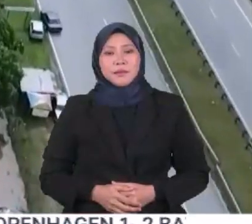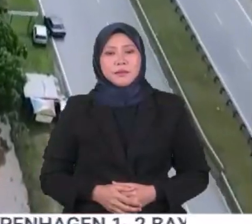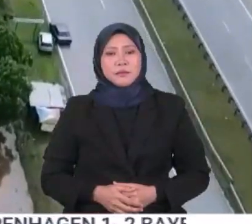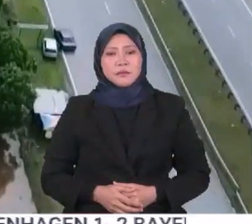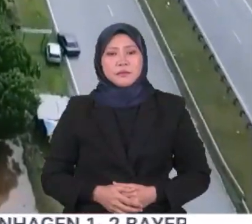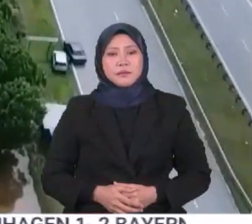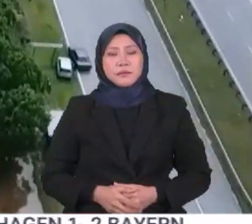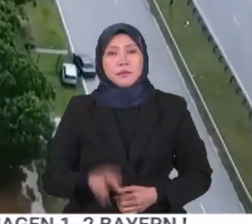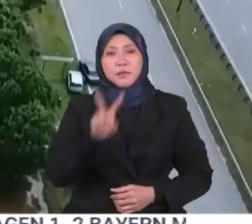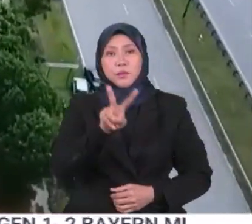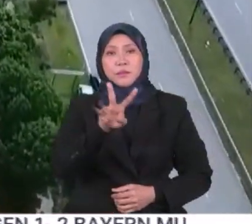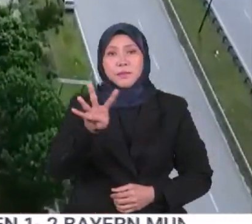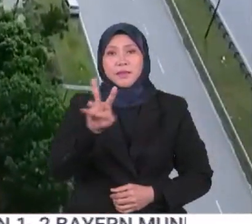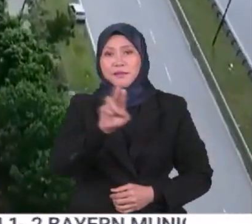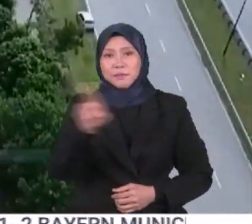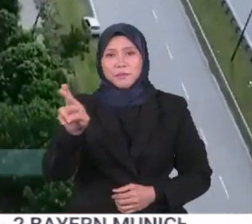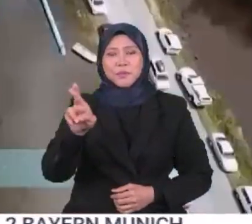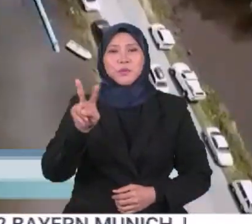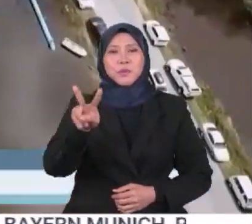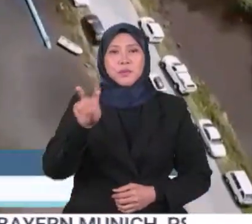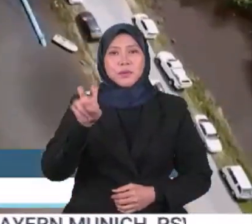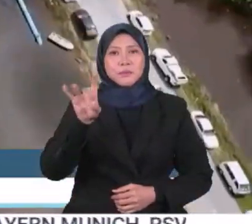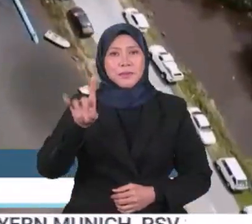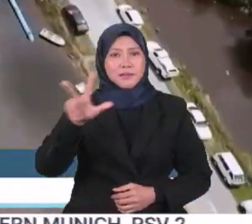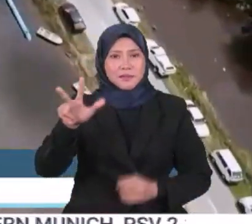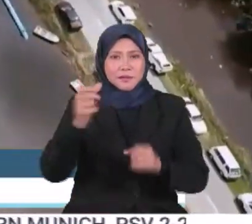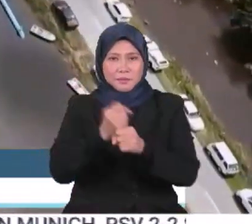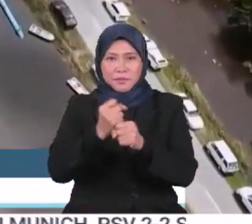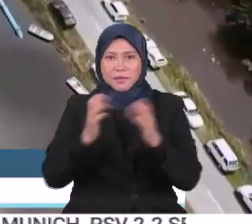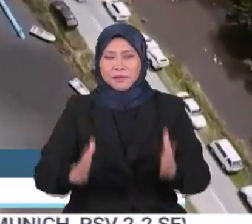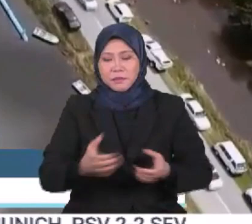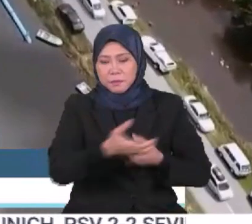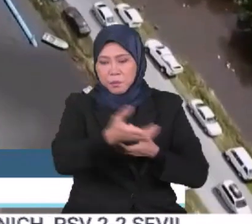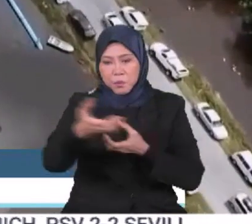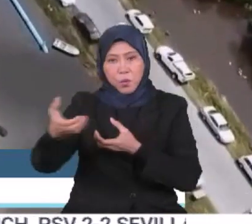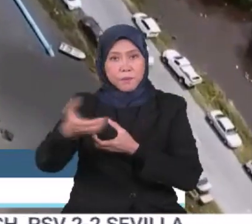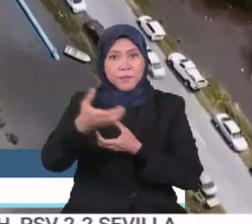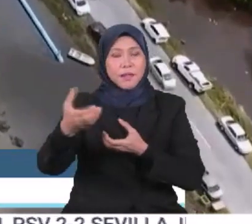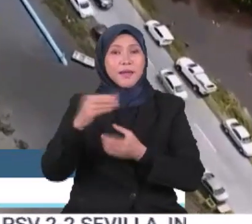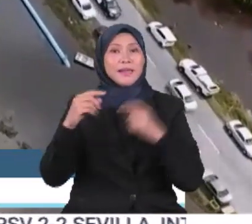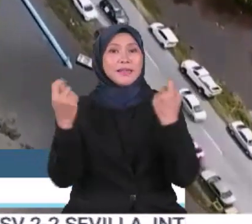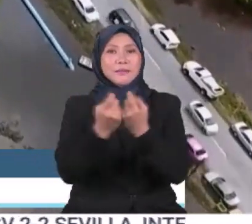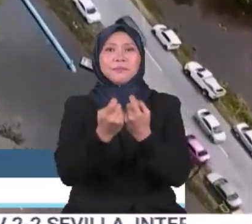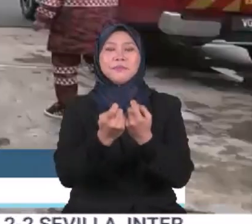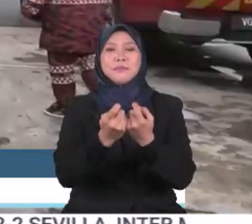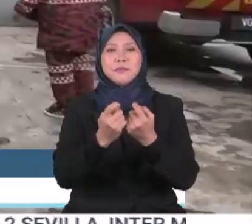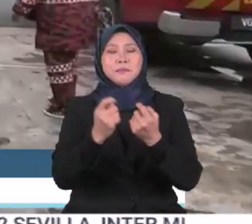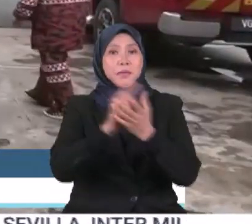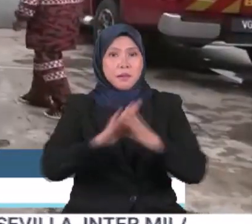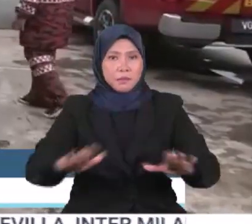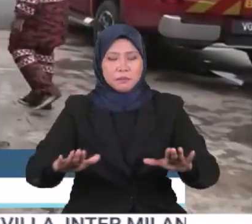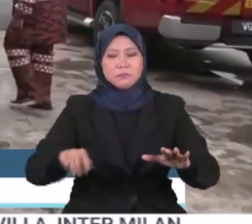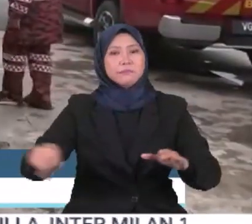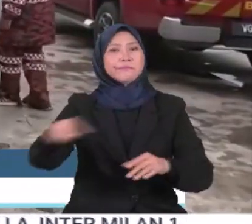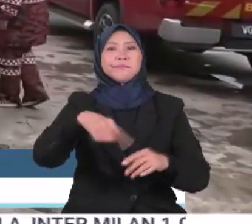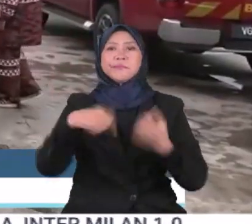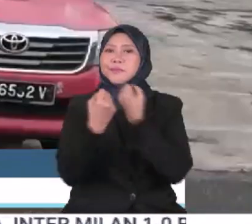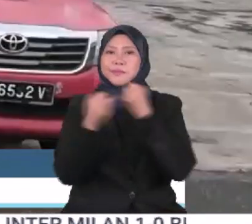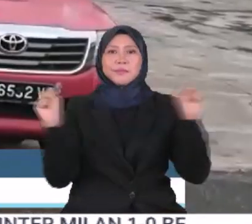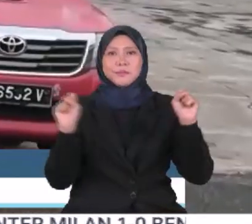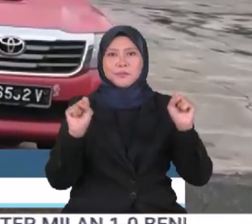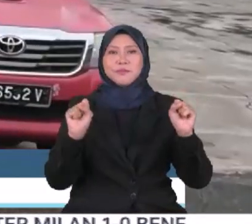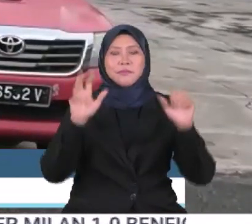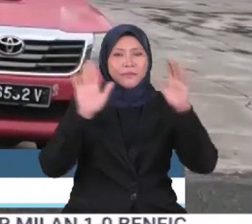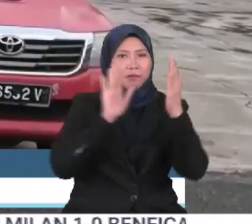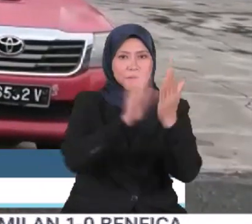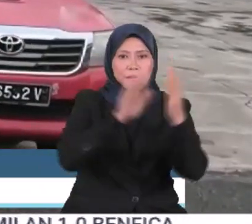Dalam pada itu 24,283 anggota jabatan Bomba dan penyelamat jbpm sedia menghadapi monsun timur